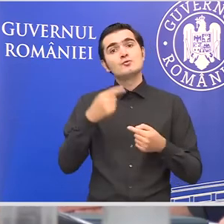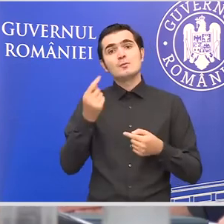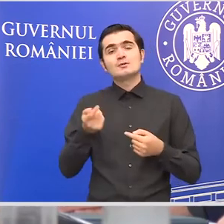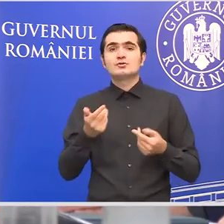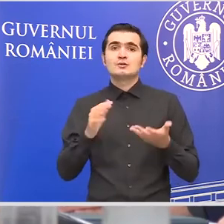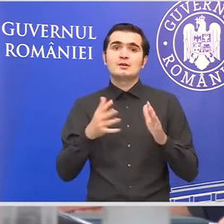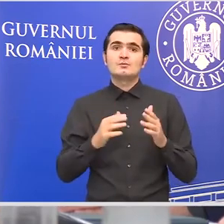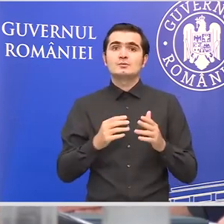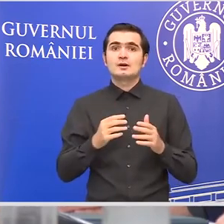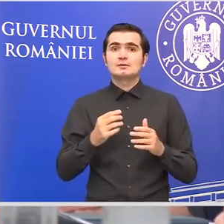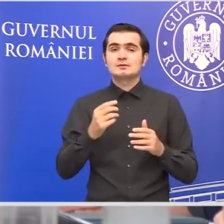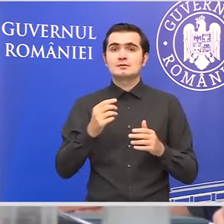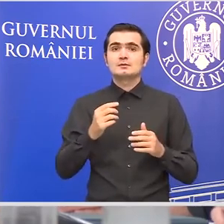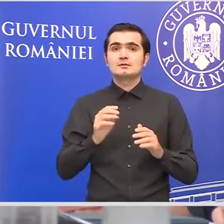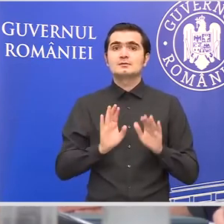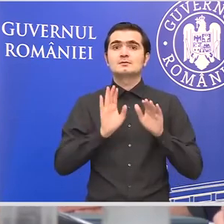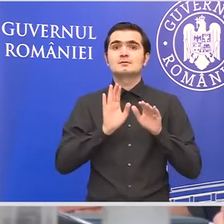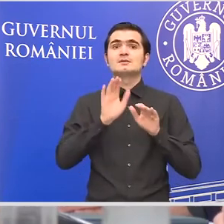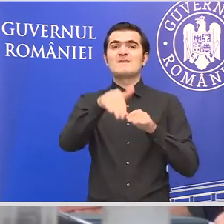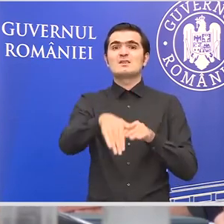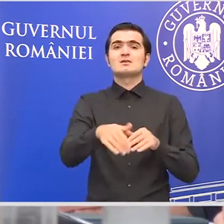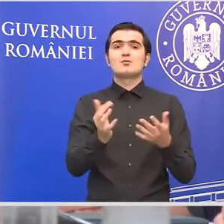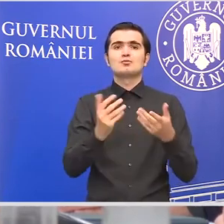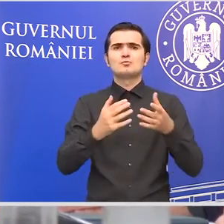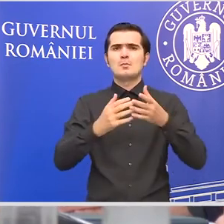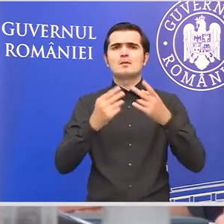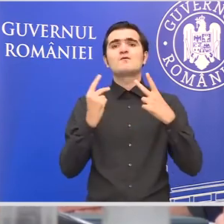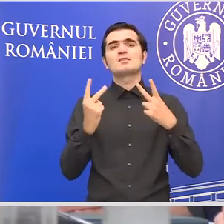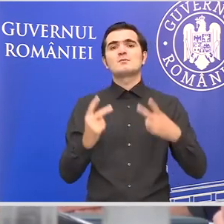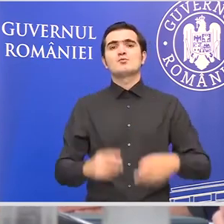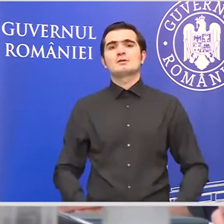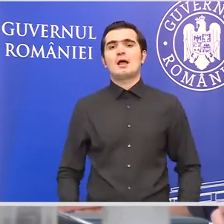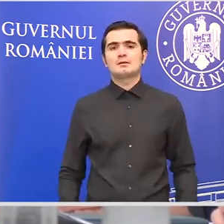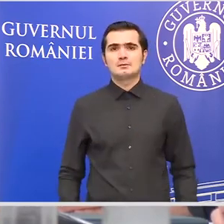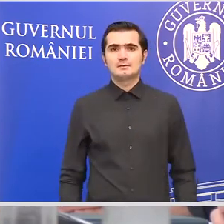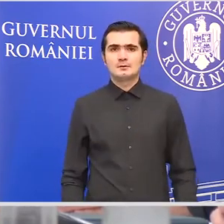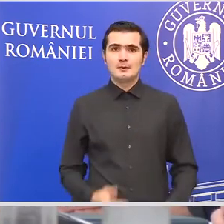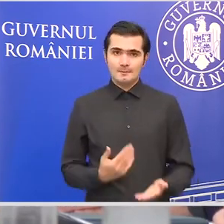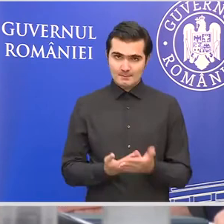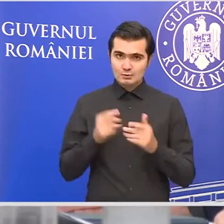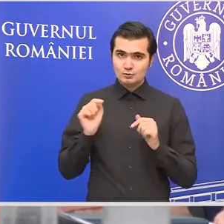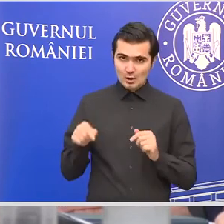dat s-ar putea să devină un număr important. Ca atare,